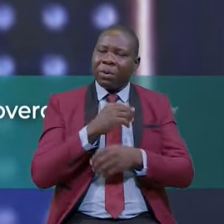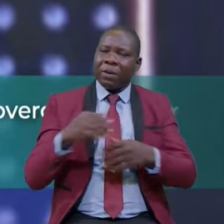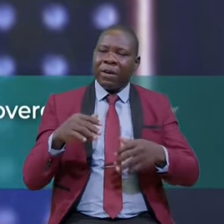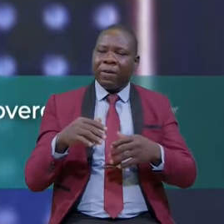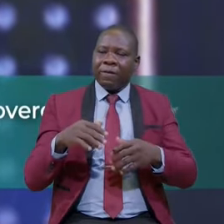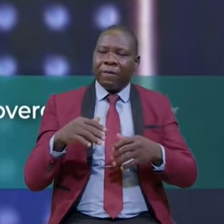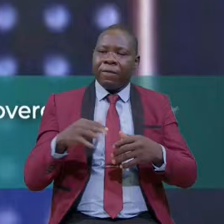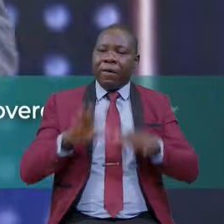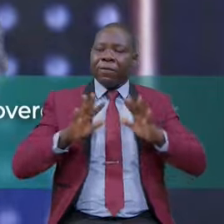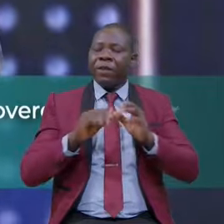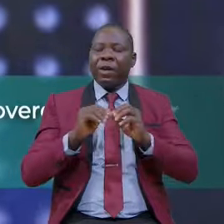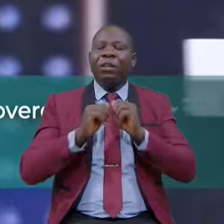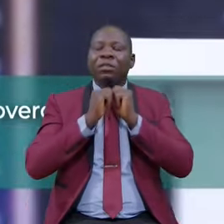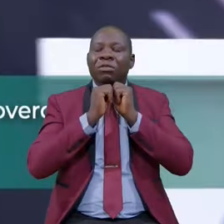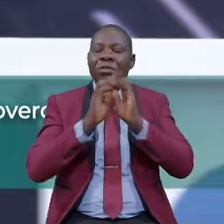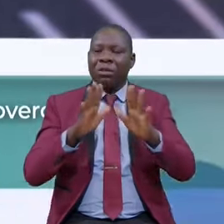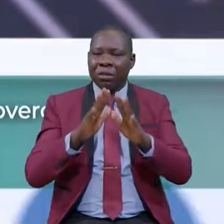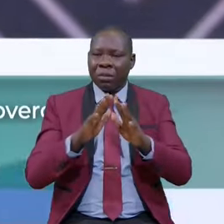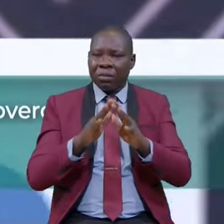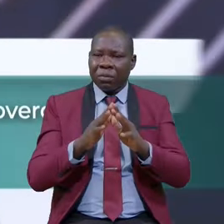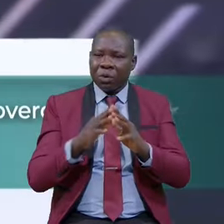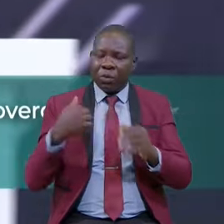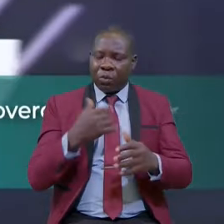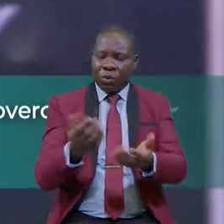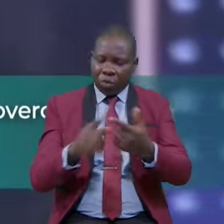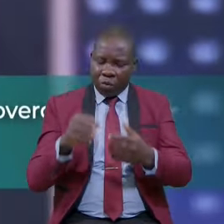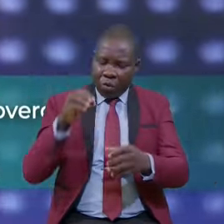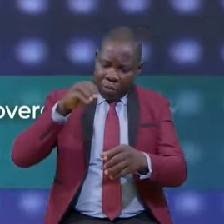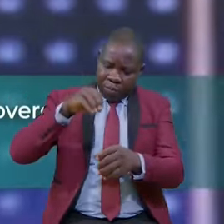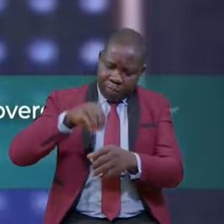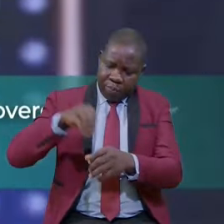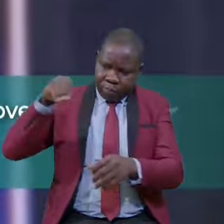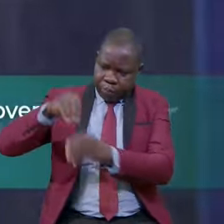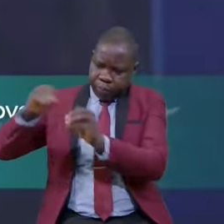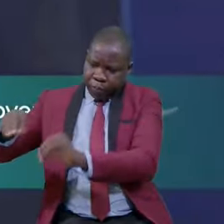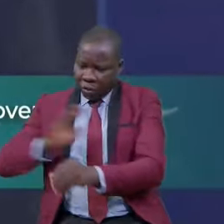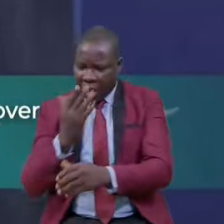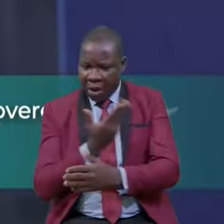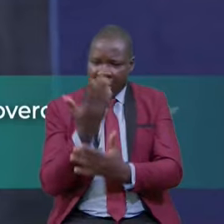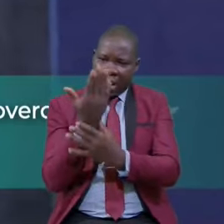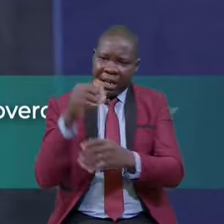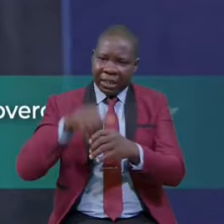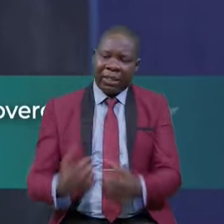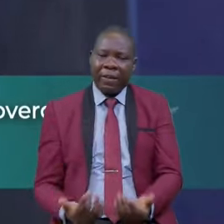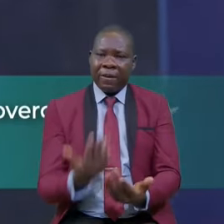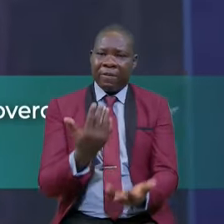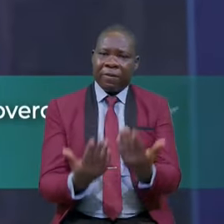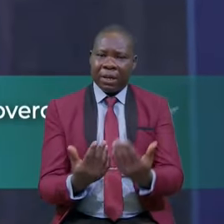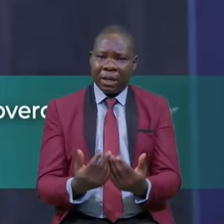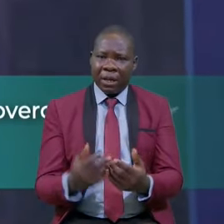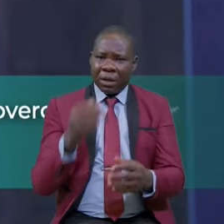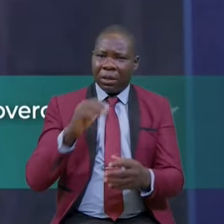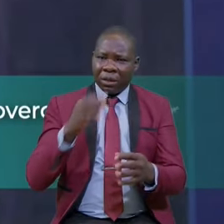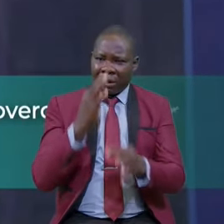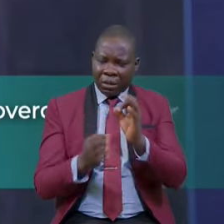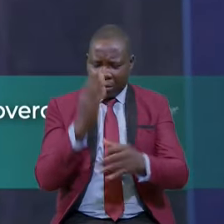On veut mettre les doigts dedans. On avait peur de rien du tout. On avait peur de personne. Quelqu'un vient et on